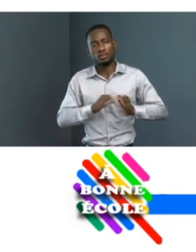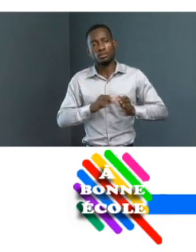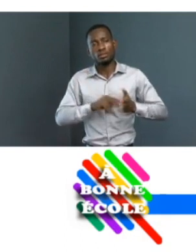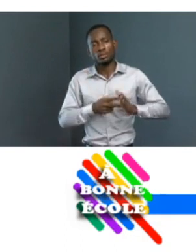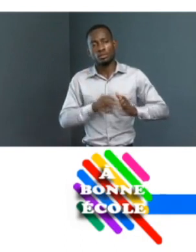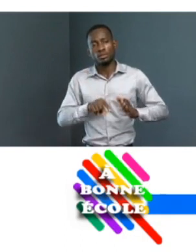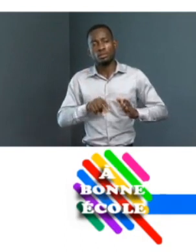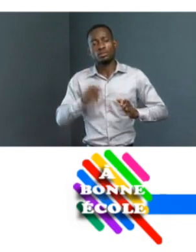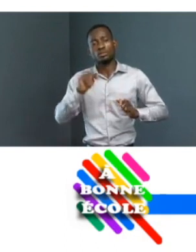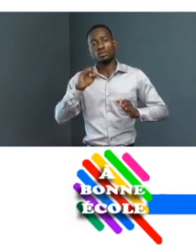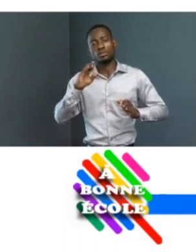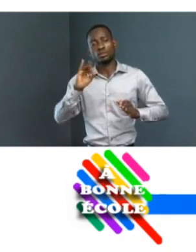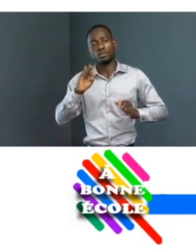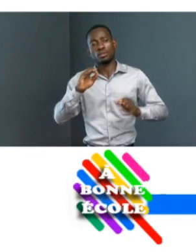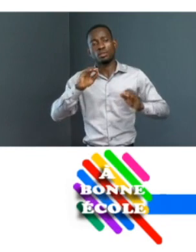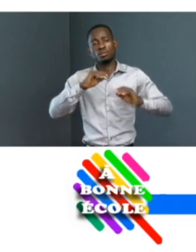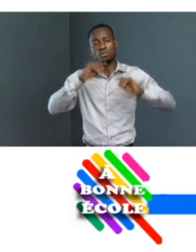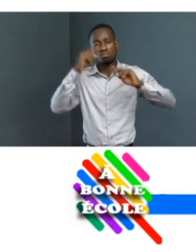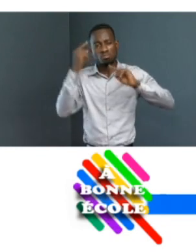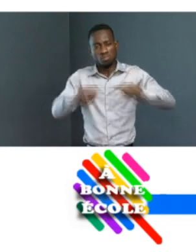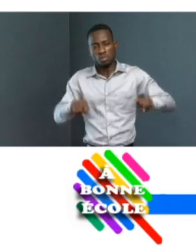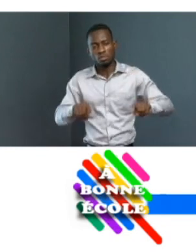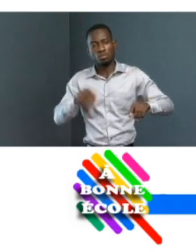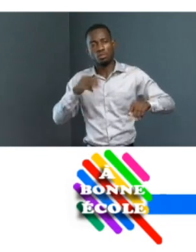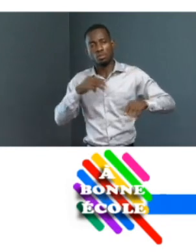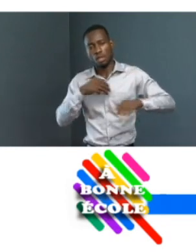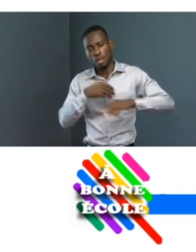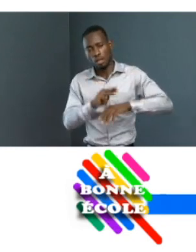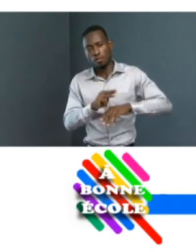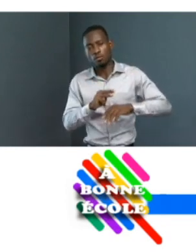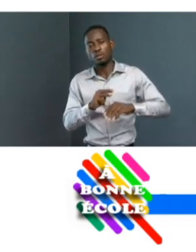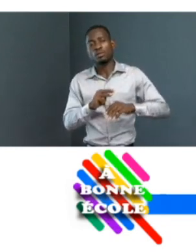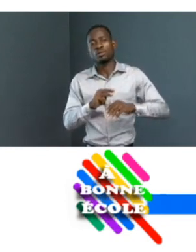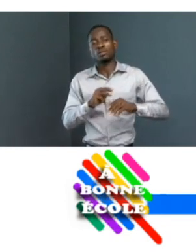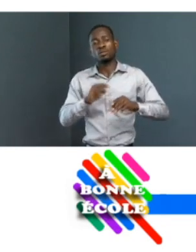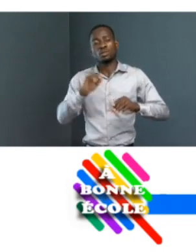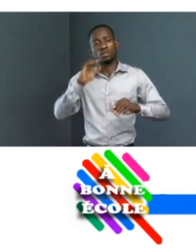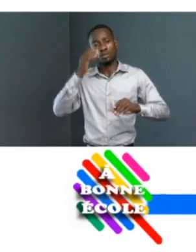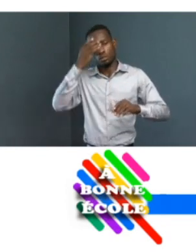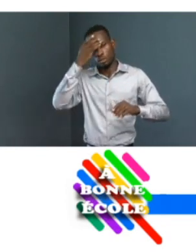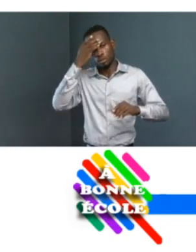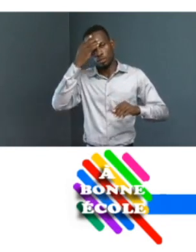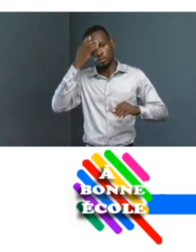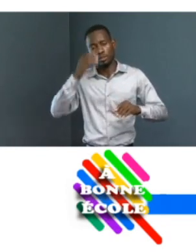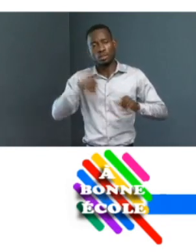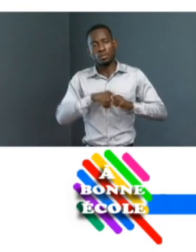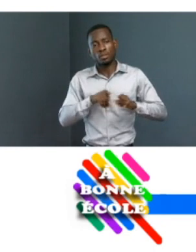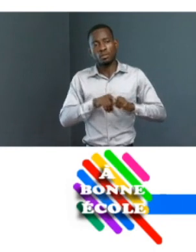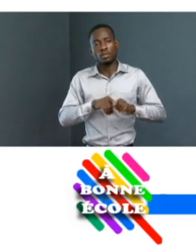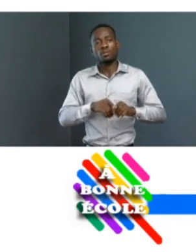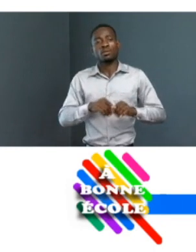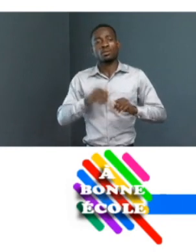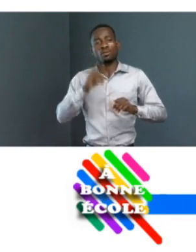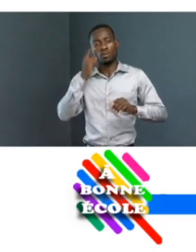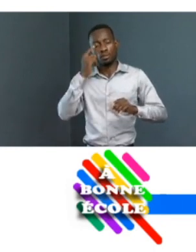ne peut plus envoyer le message au cerveau. Tant bien même que le globe oculaire est